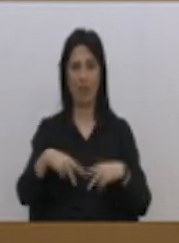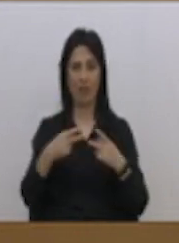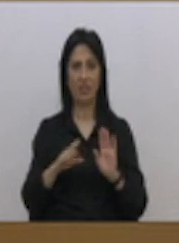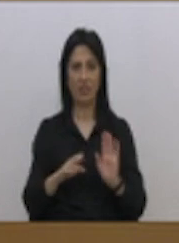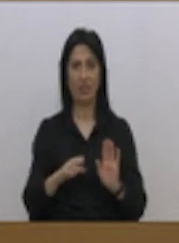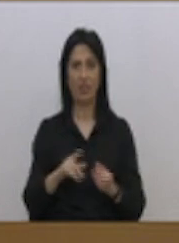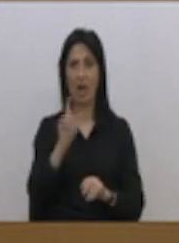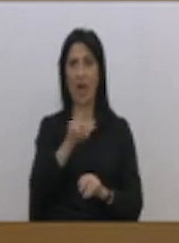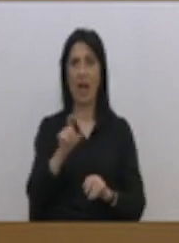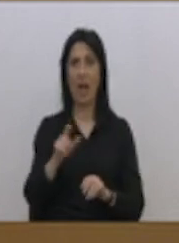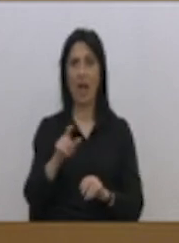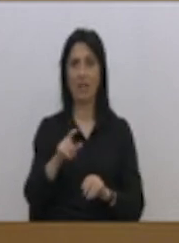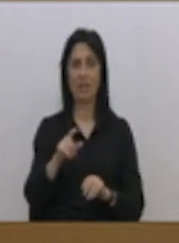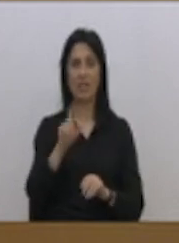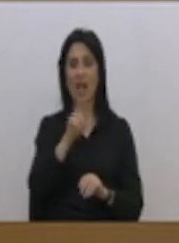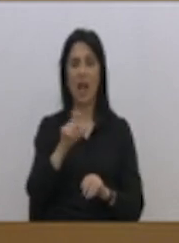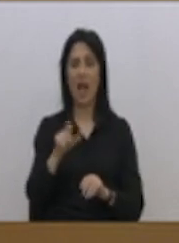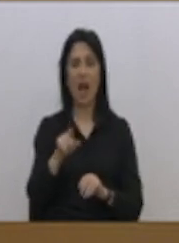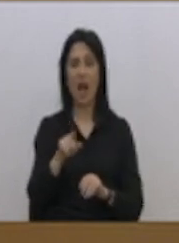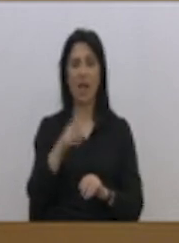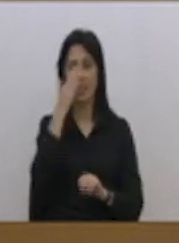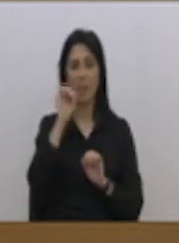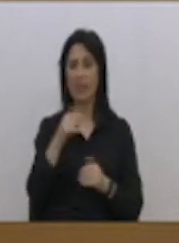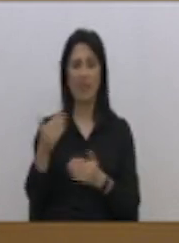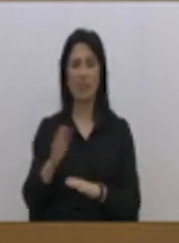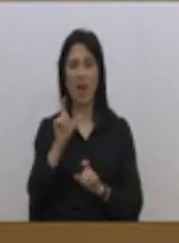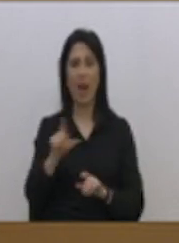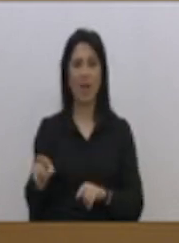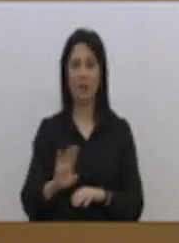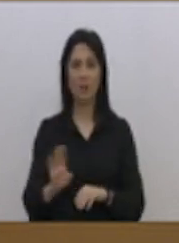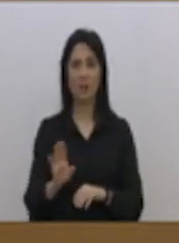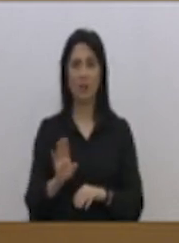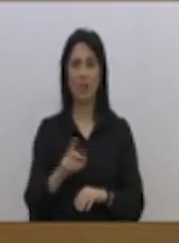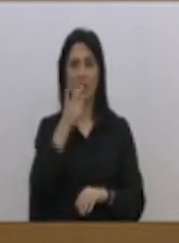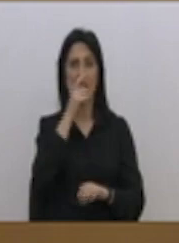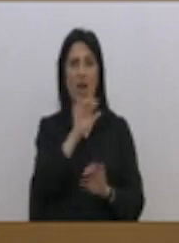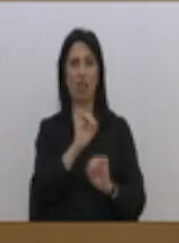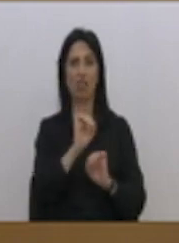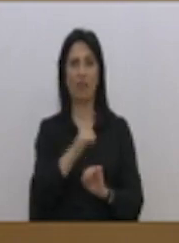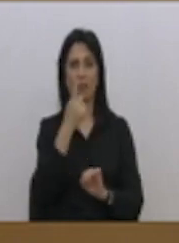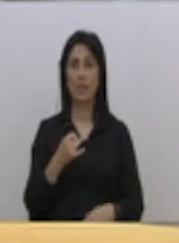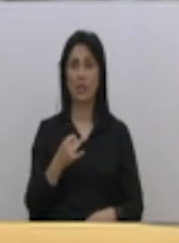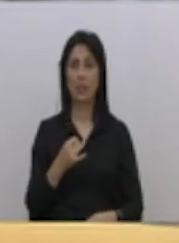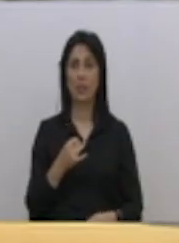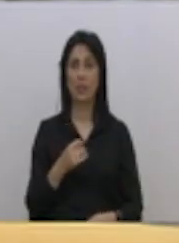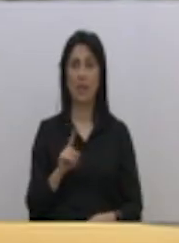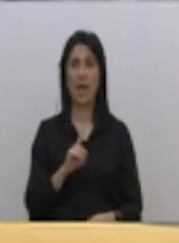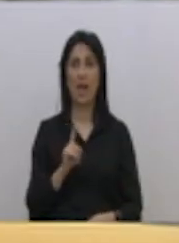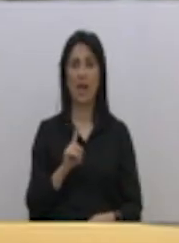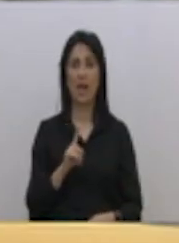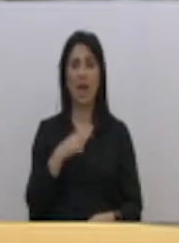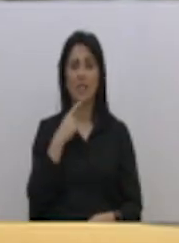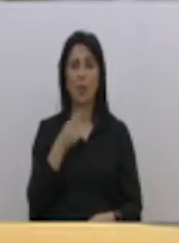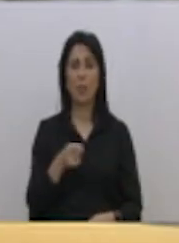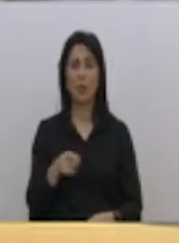ria ria ria ria ria ria ria ria ria S-a acasulit am solat uproda mahsoreci. Rai gules